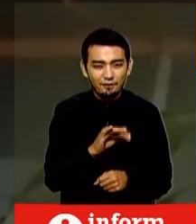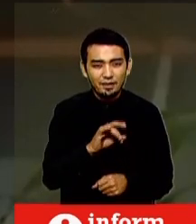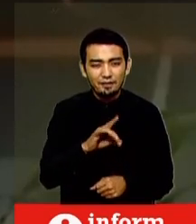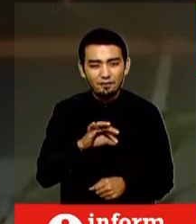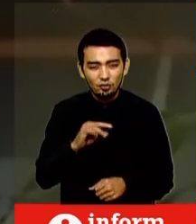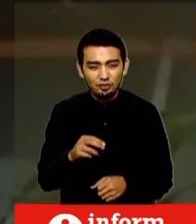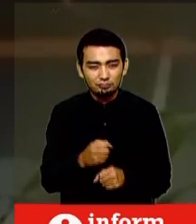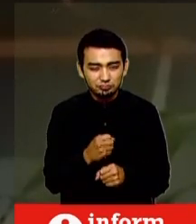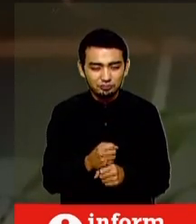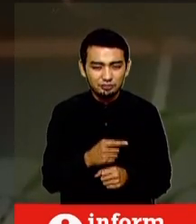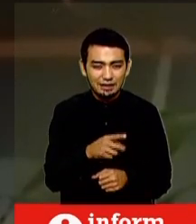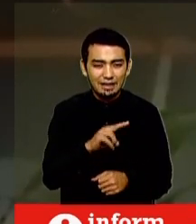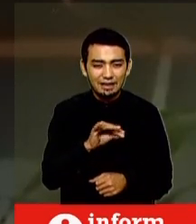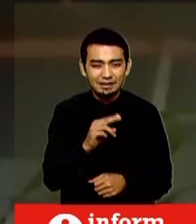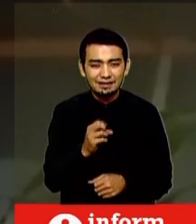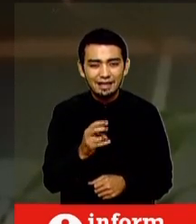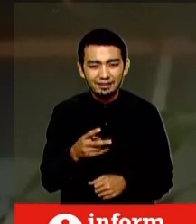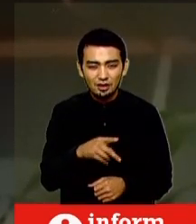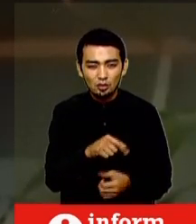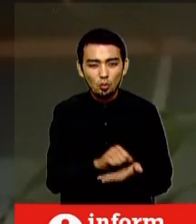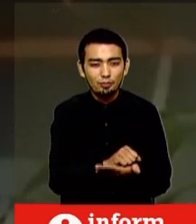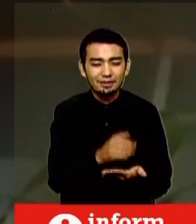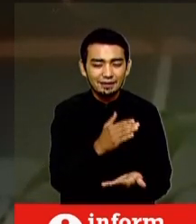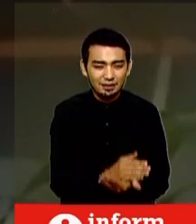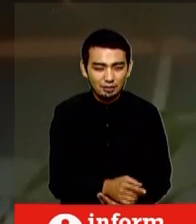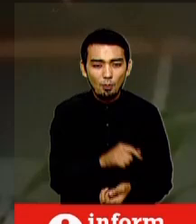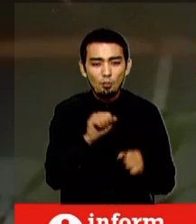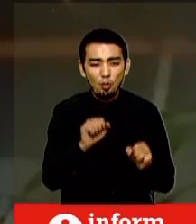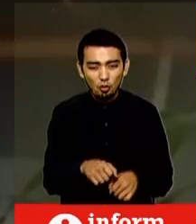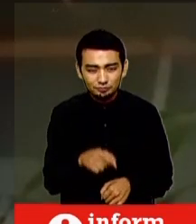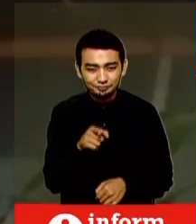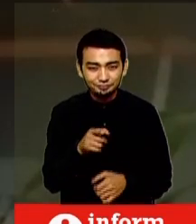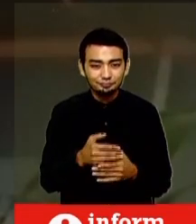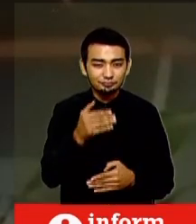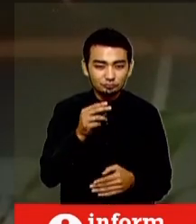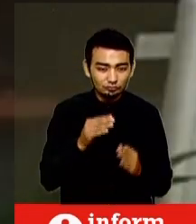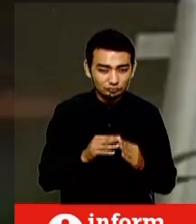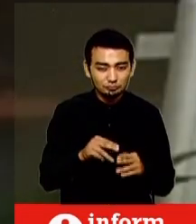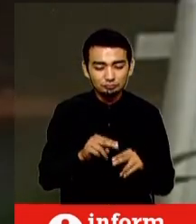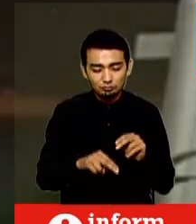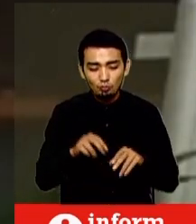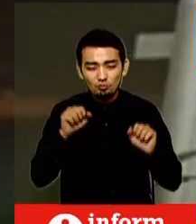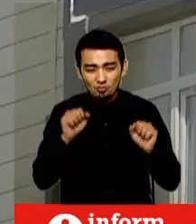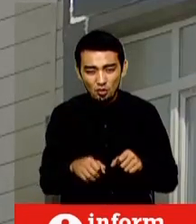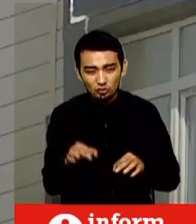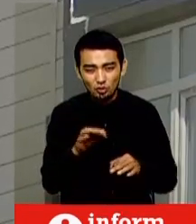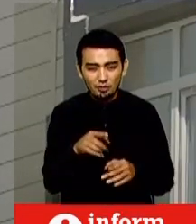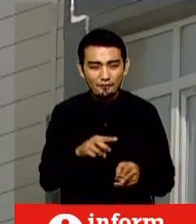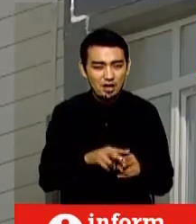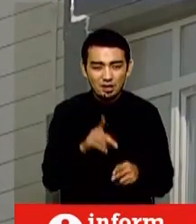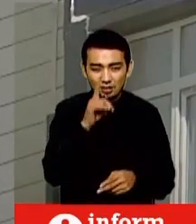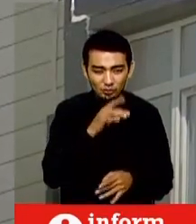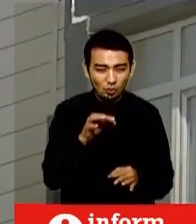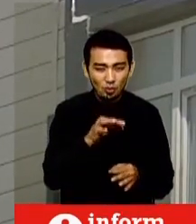и это должна сделать лицензируемая организация, что можно такой объект построить именно в этом здании. Это не ухудшит сейсмику этого здания.